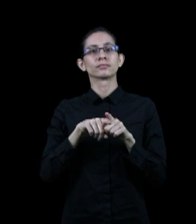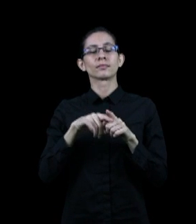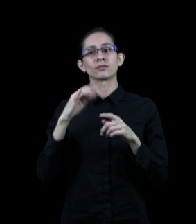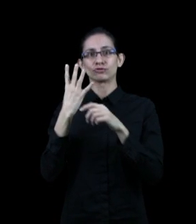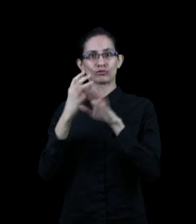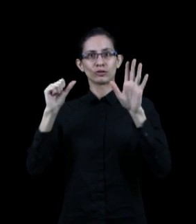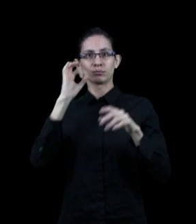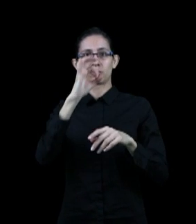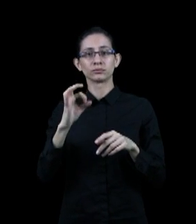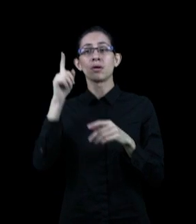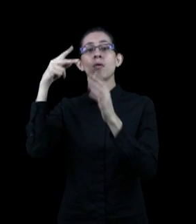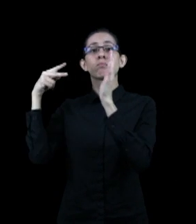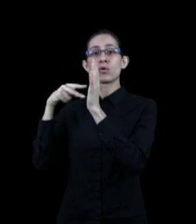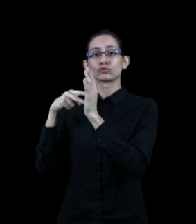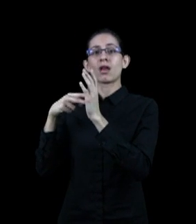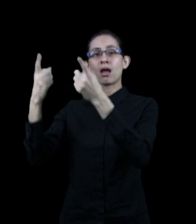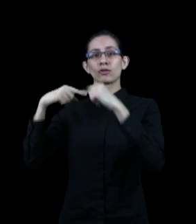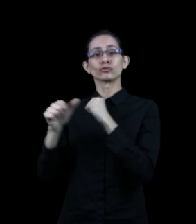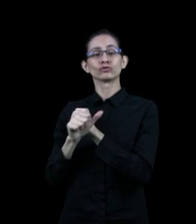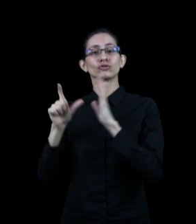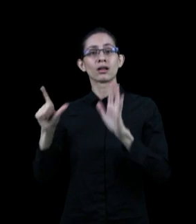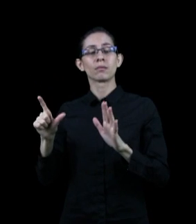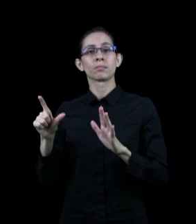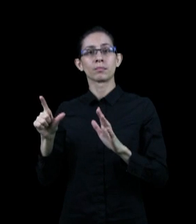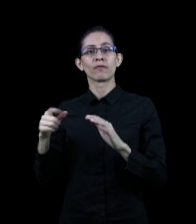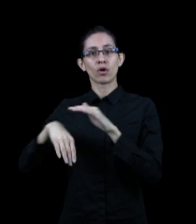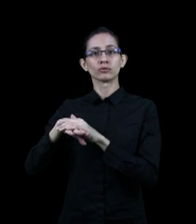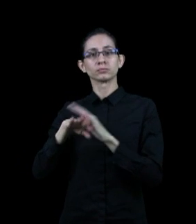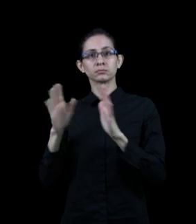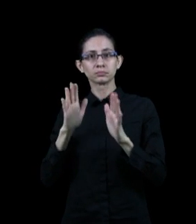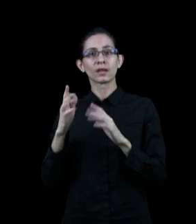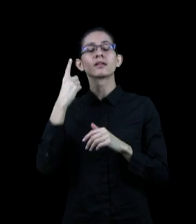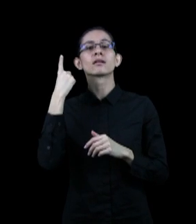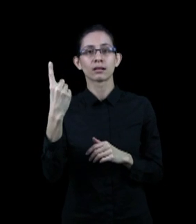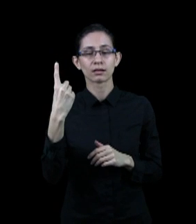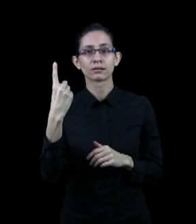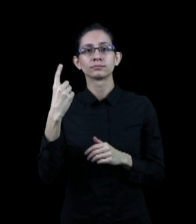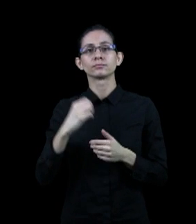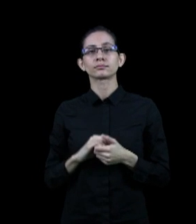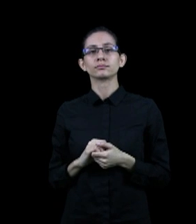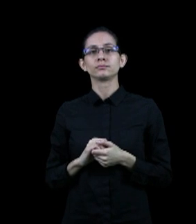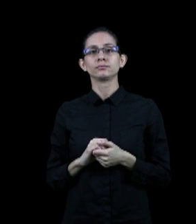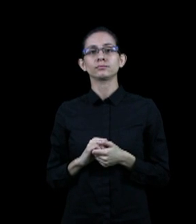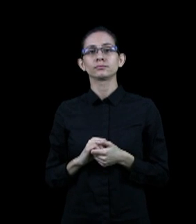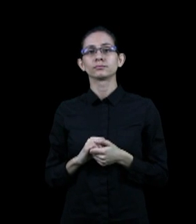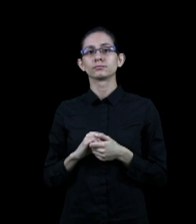podaży będzie równa 46% dzielone przez 67%, czyli nieco mniej niż 1.